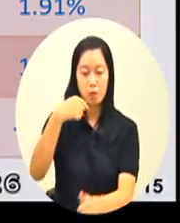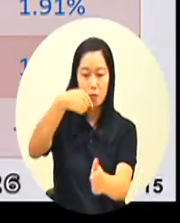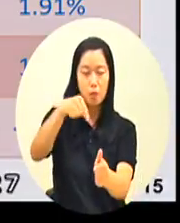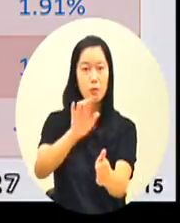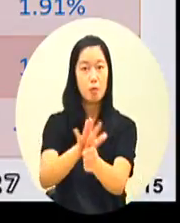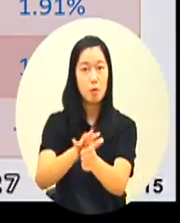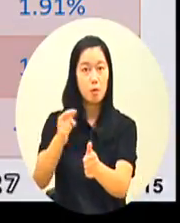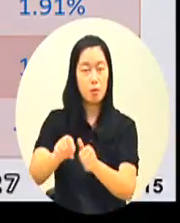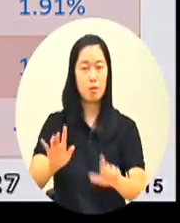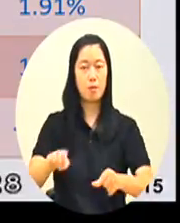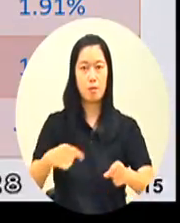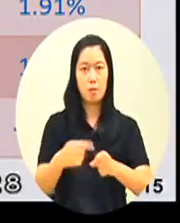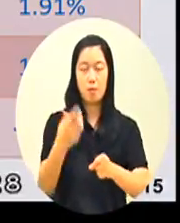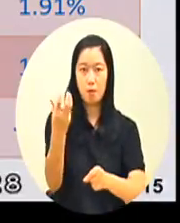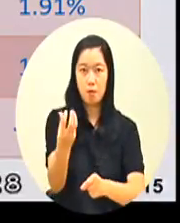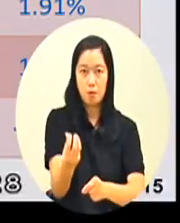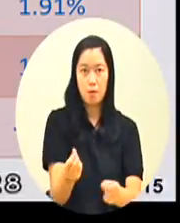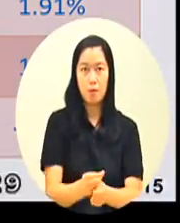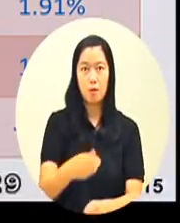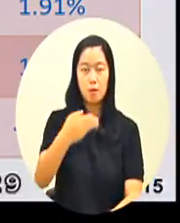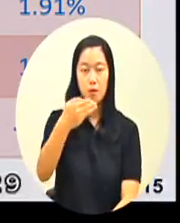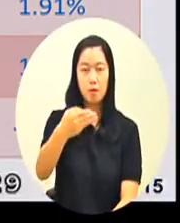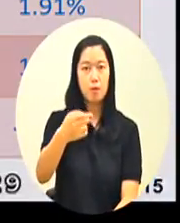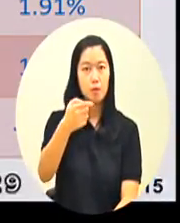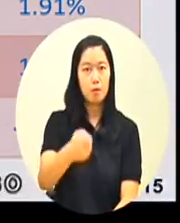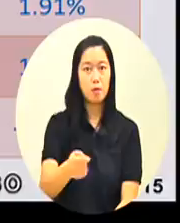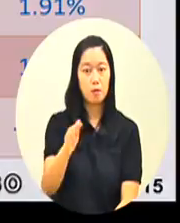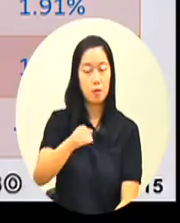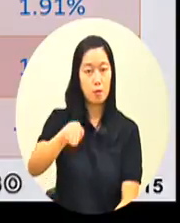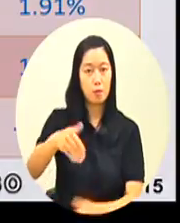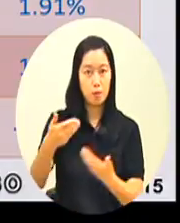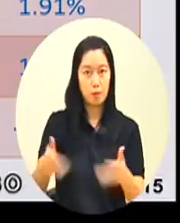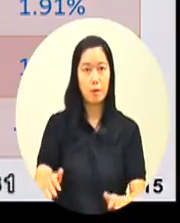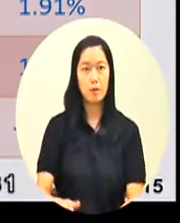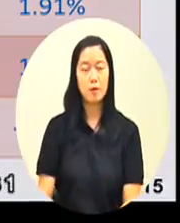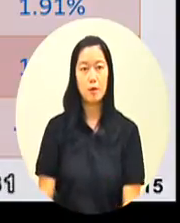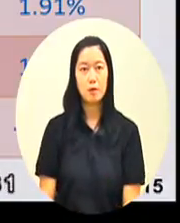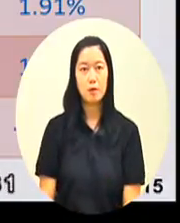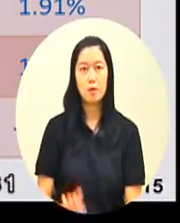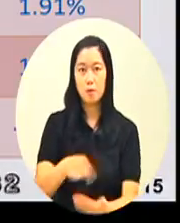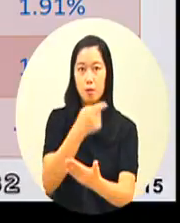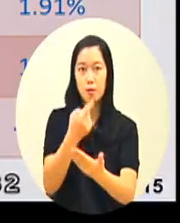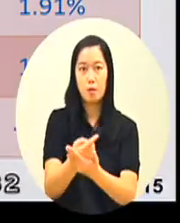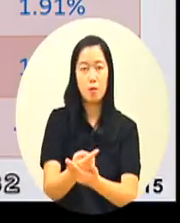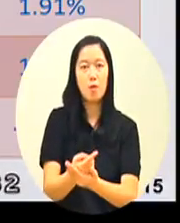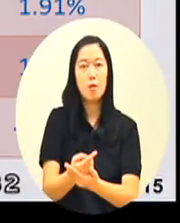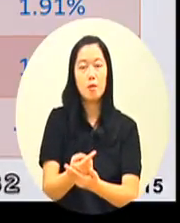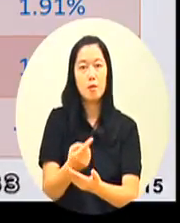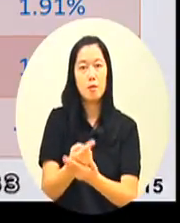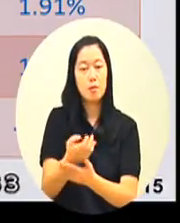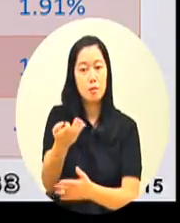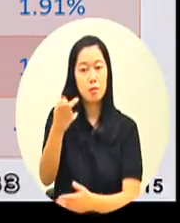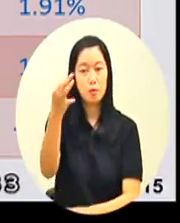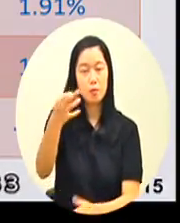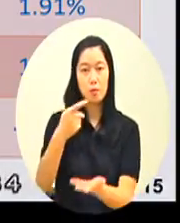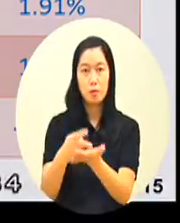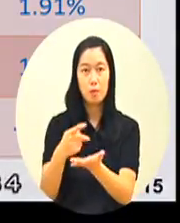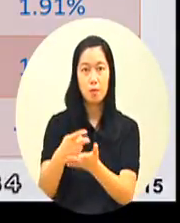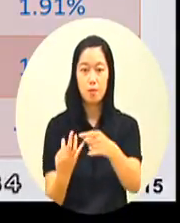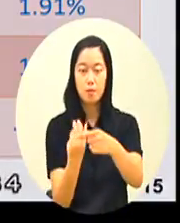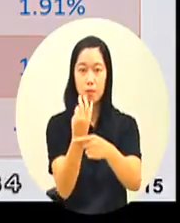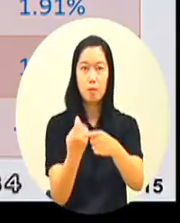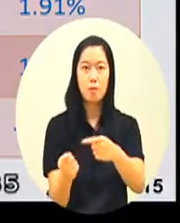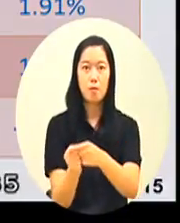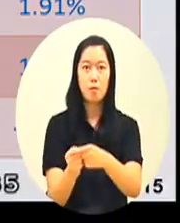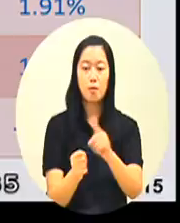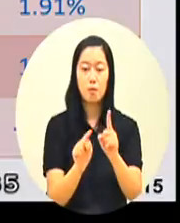年已经减少为9亿9000多，将近不到10亿，整个预放比例呢从1.91%